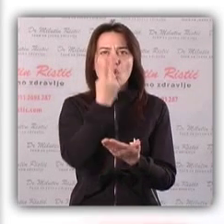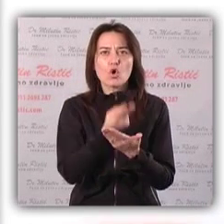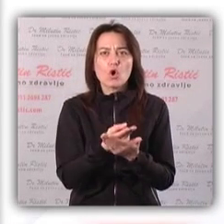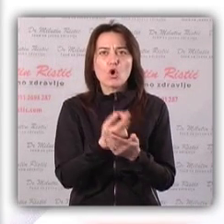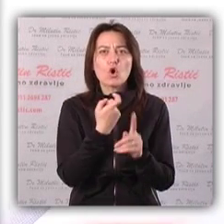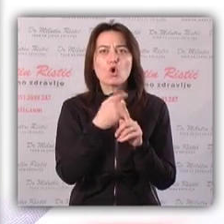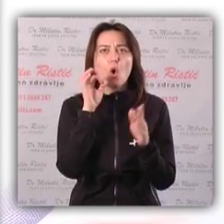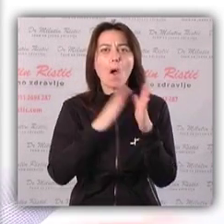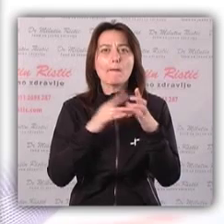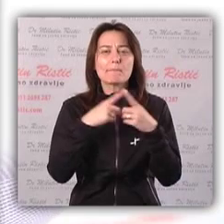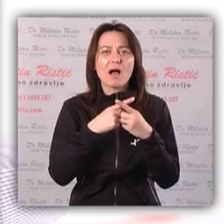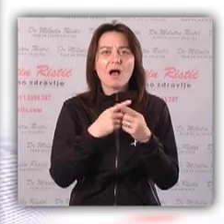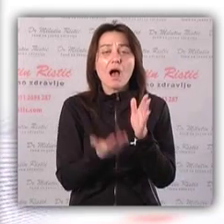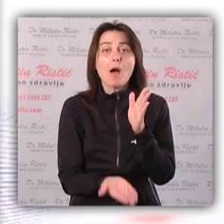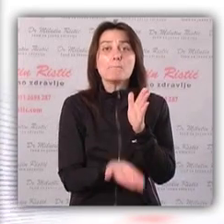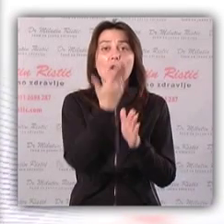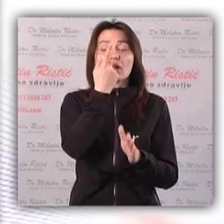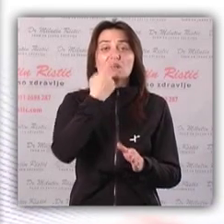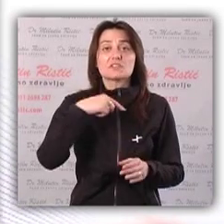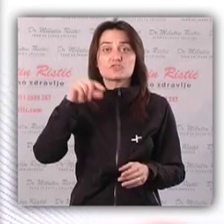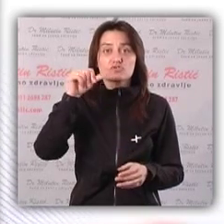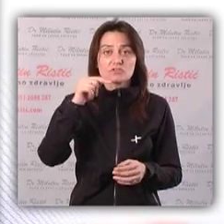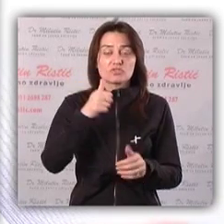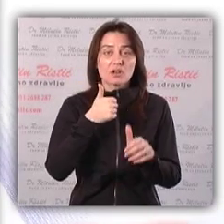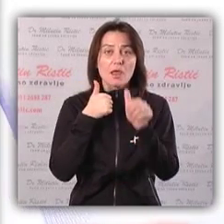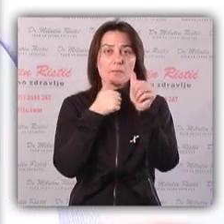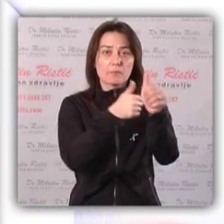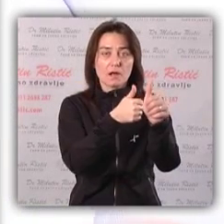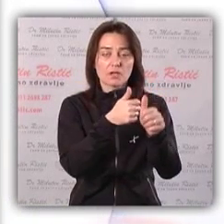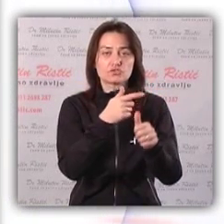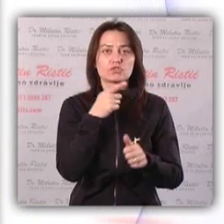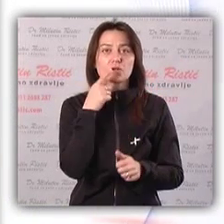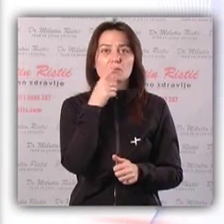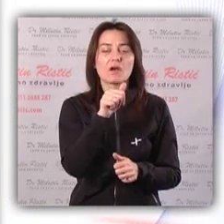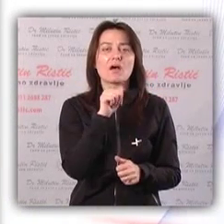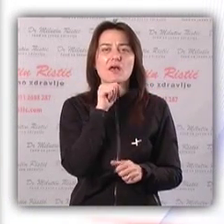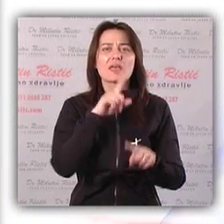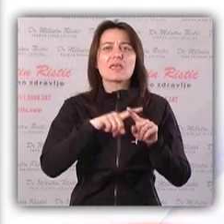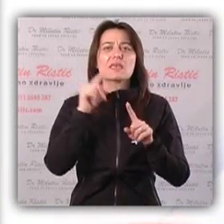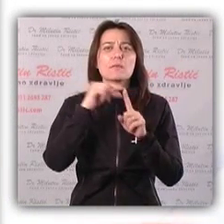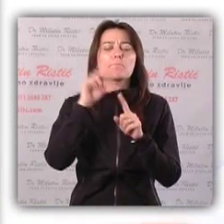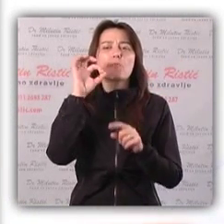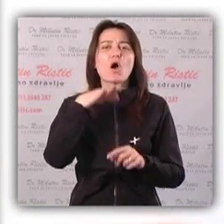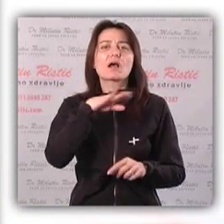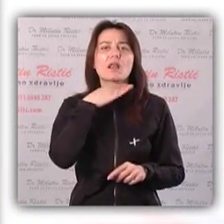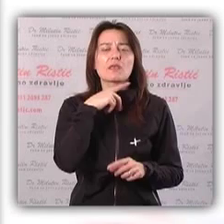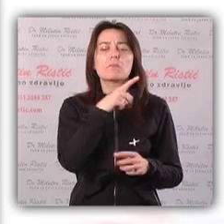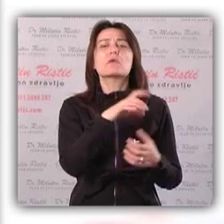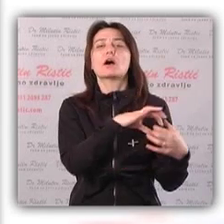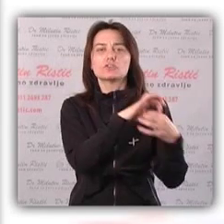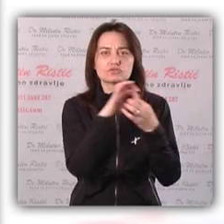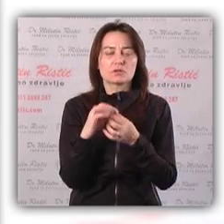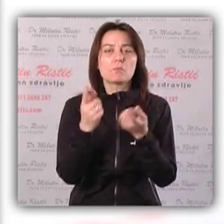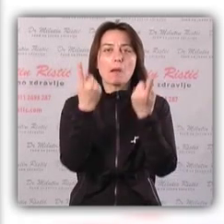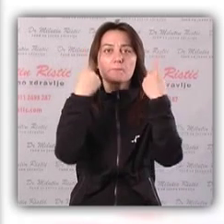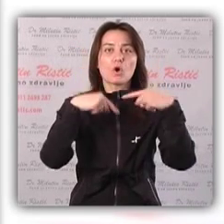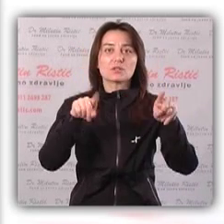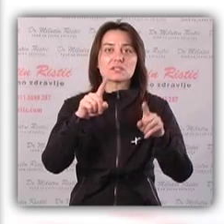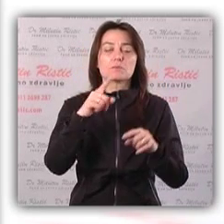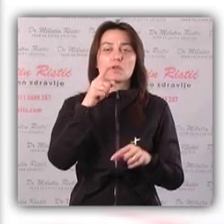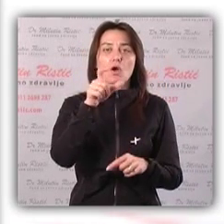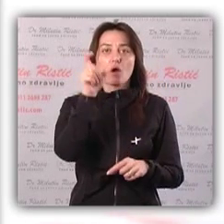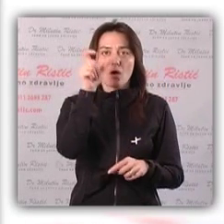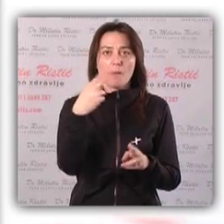dijabetesnu komu, koja nastaje kao posljedica naglog porasta šećera u krvi praćenog gubitkom svesti, i hipoglikemiju koja je vrlo